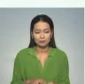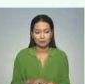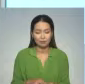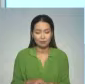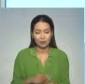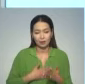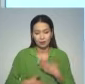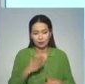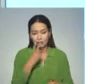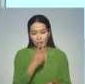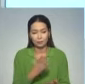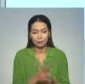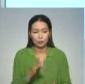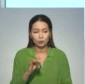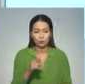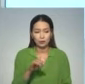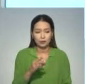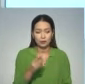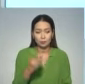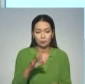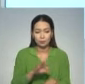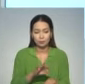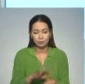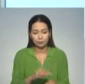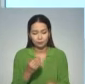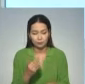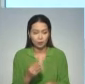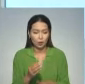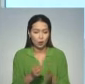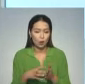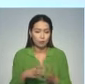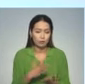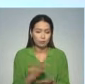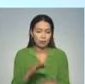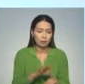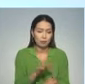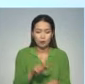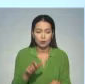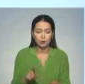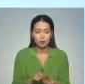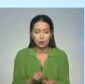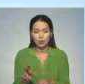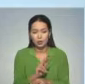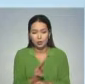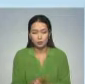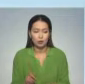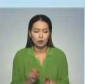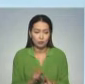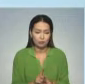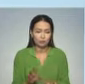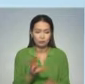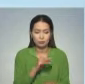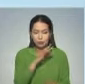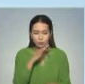жатырмыз. Нұргелдіде қатерлі дертке төтеп бергендердің бірі. Бүгін ол науқас балалардың көңілін көтеру үшін, ерік жігерін шыңдау